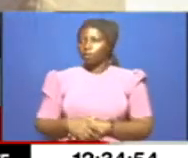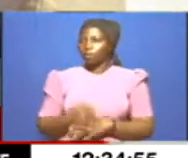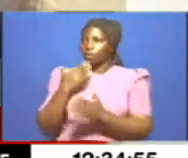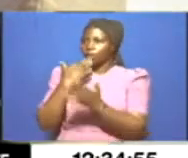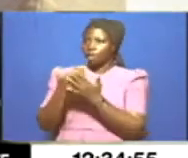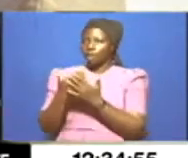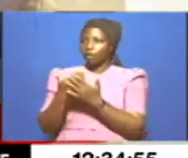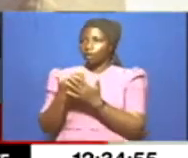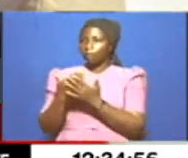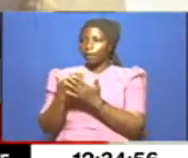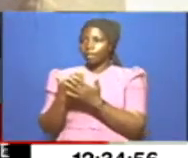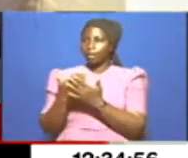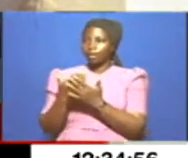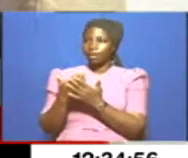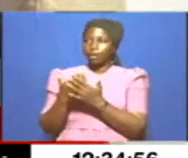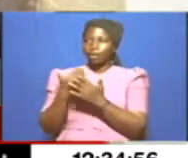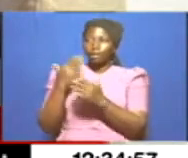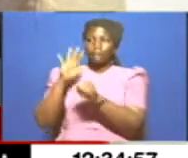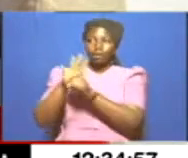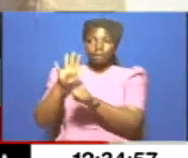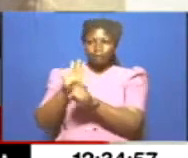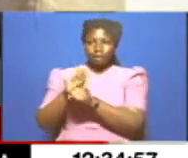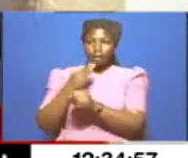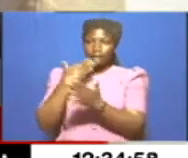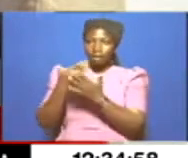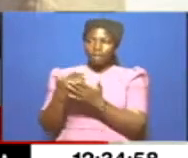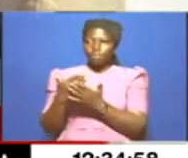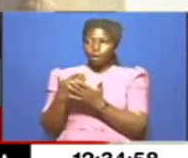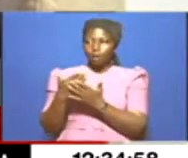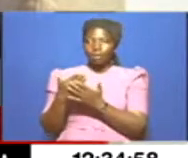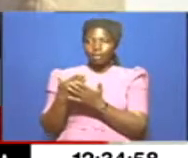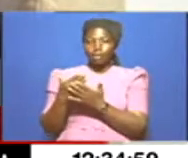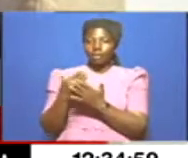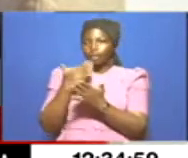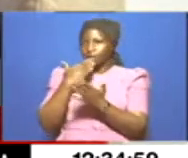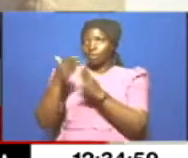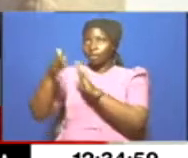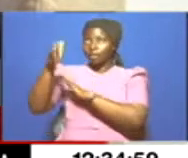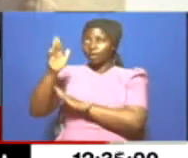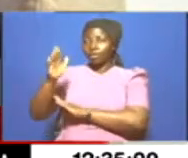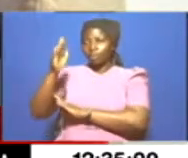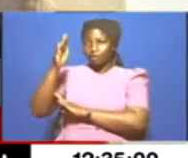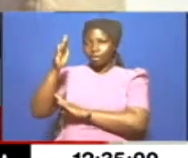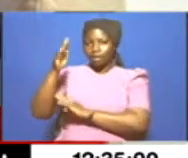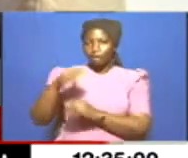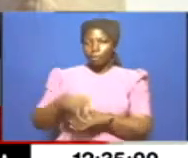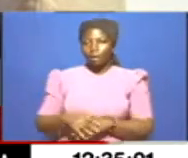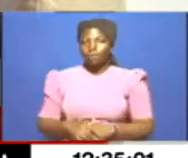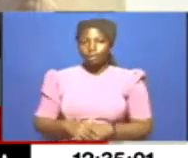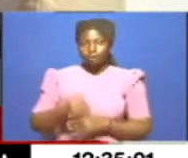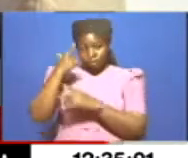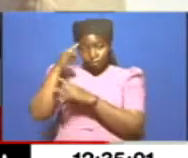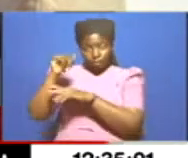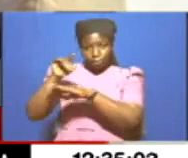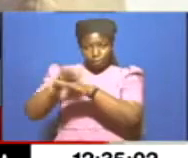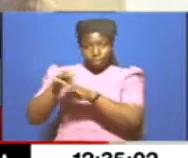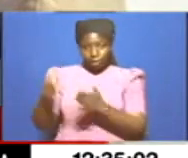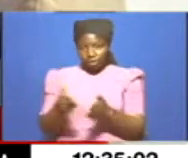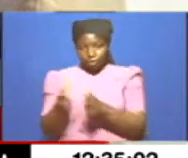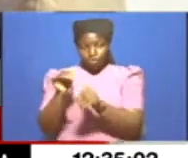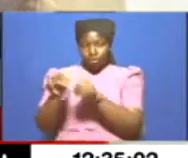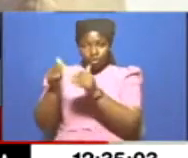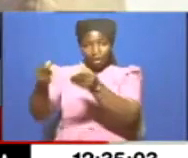sana kuwepo hapa, na nashukuru Mungu kwa ajili ya nafasi kama hii ambao